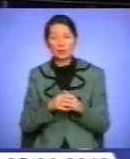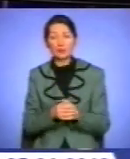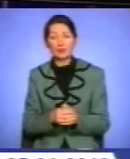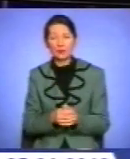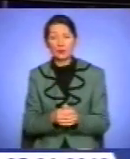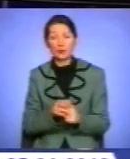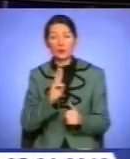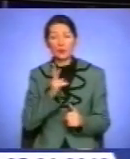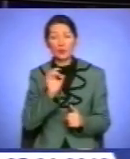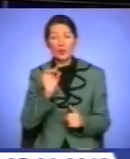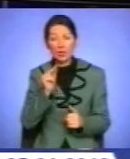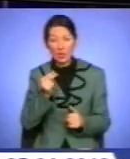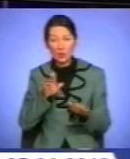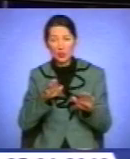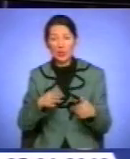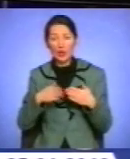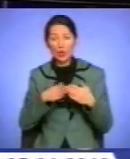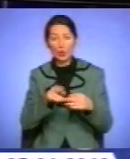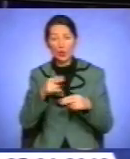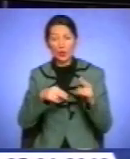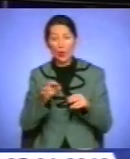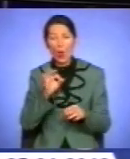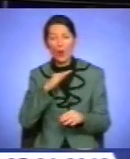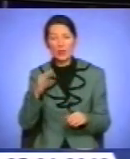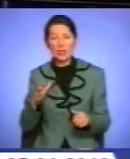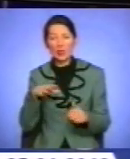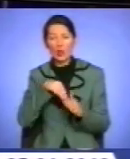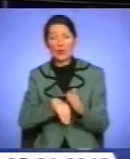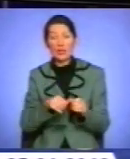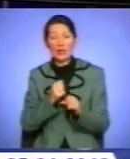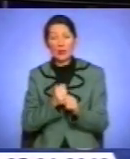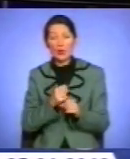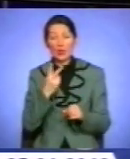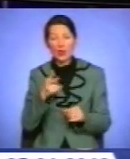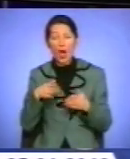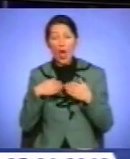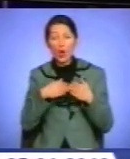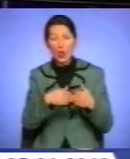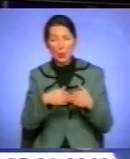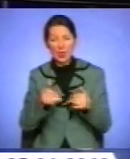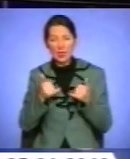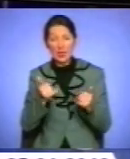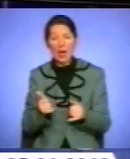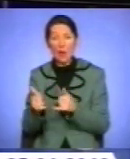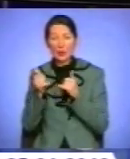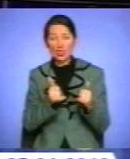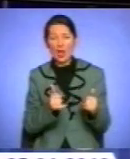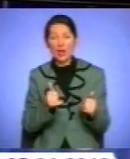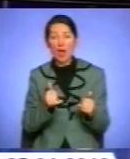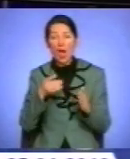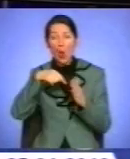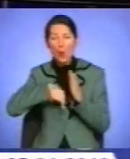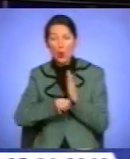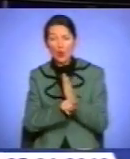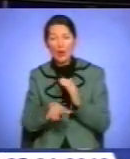У Керчі на місцевому суднобудівному заводі офіційно ввели в експлуатацію два кораблі для постачання бурових платформ. В урочистій